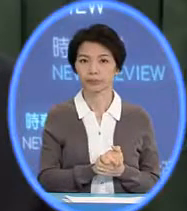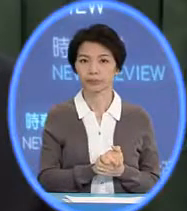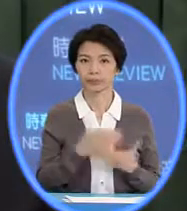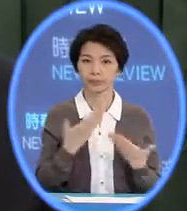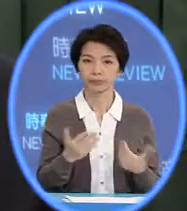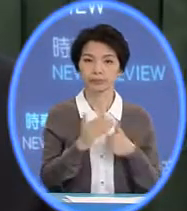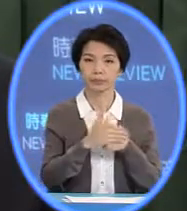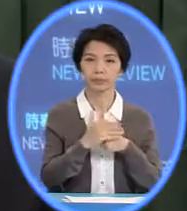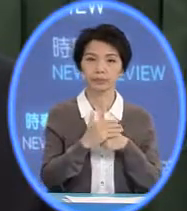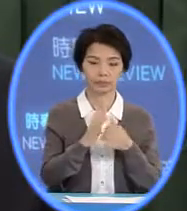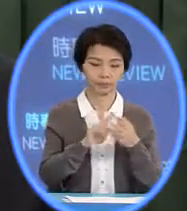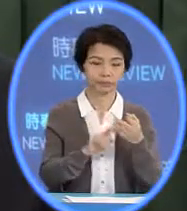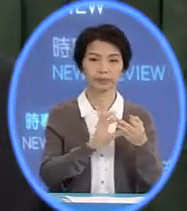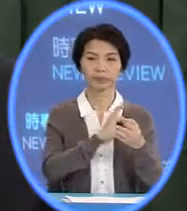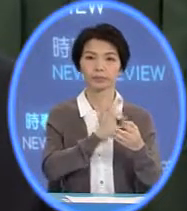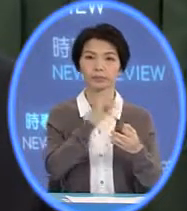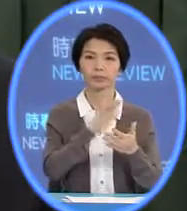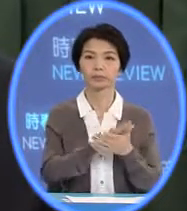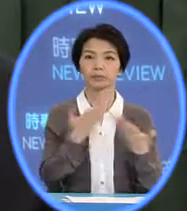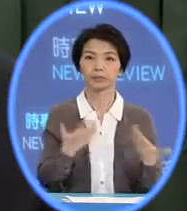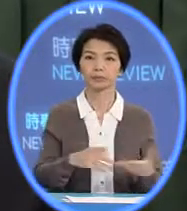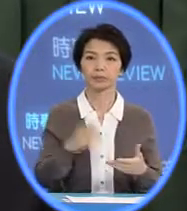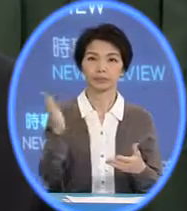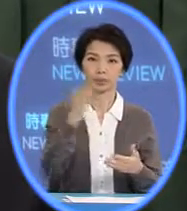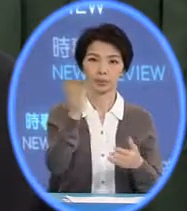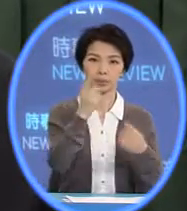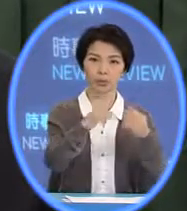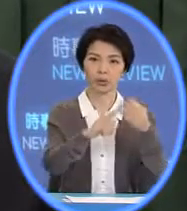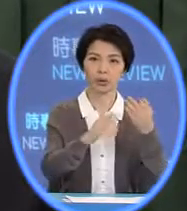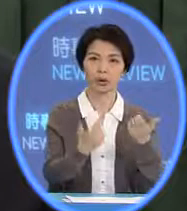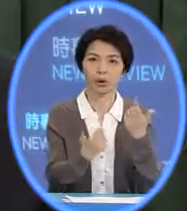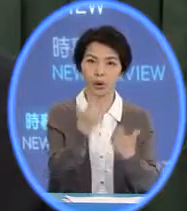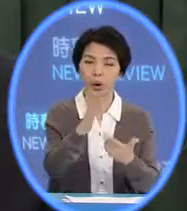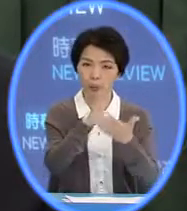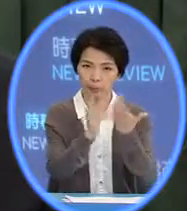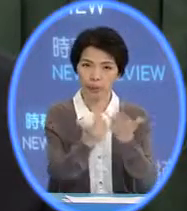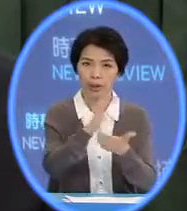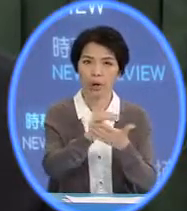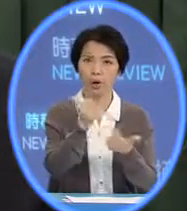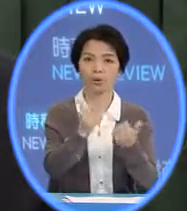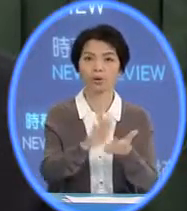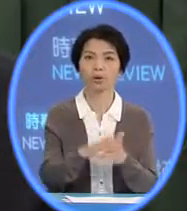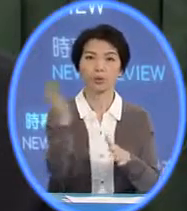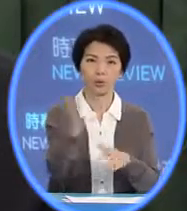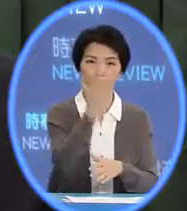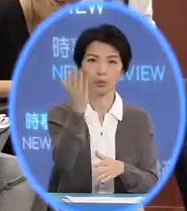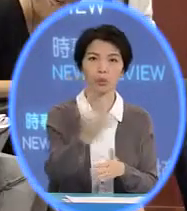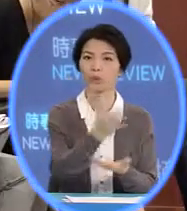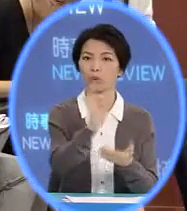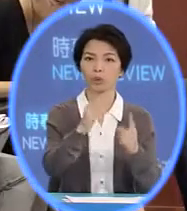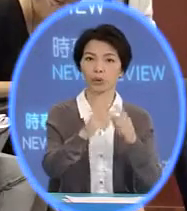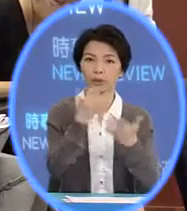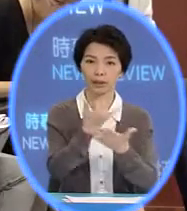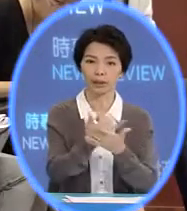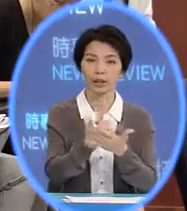保安司司長黃少澤說，這次應對山竹的工作達到相對理想的效果，令到這次颱風沒有人死亡，亦